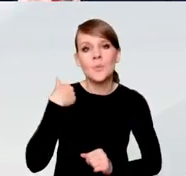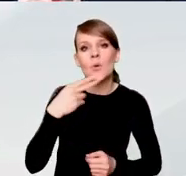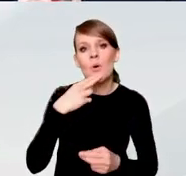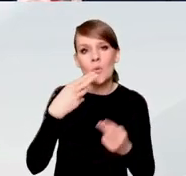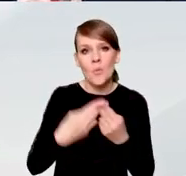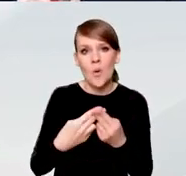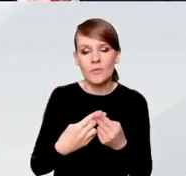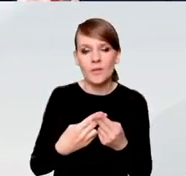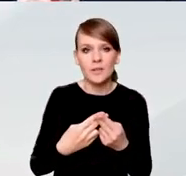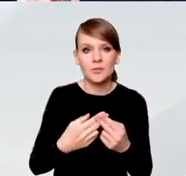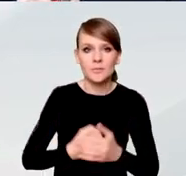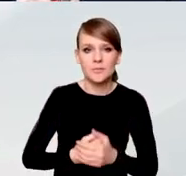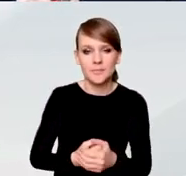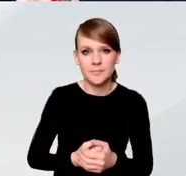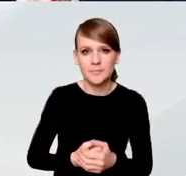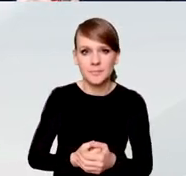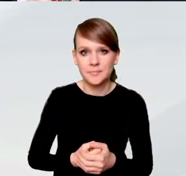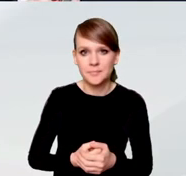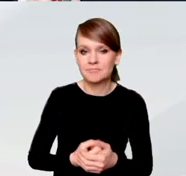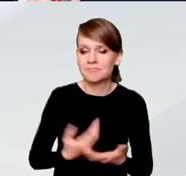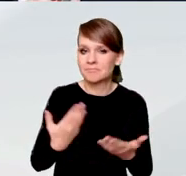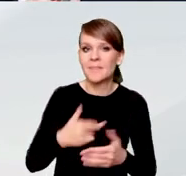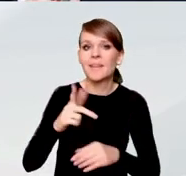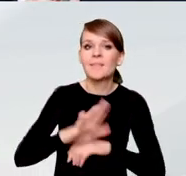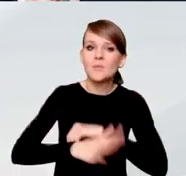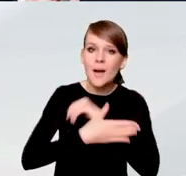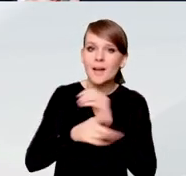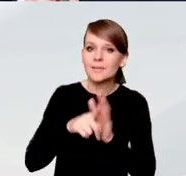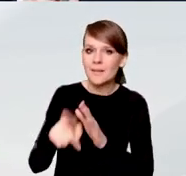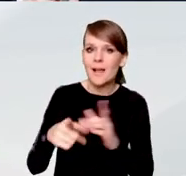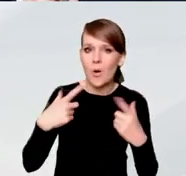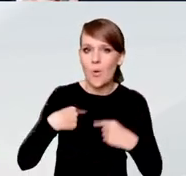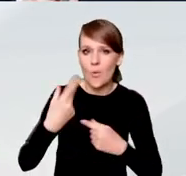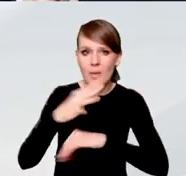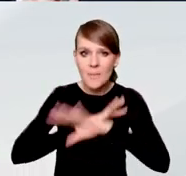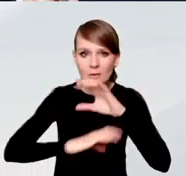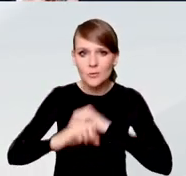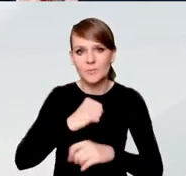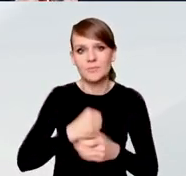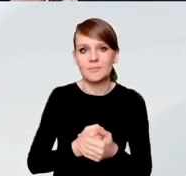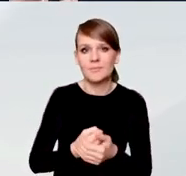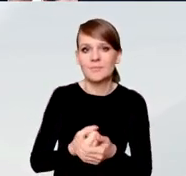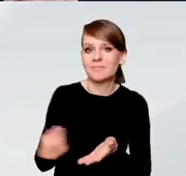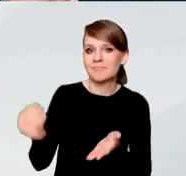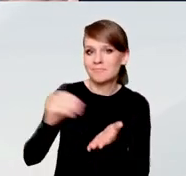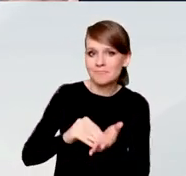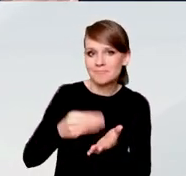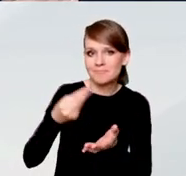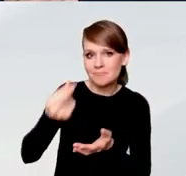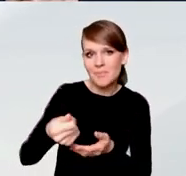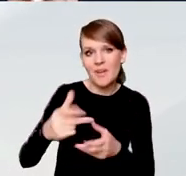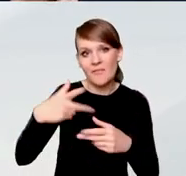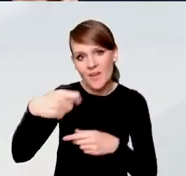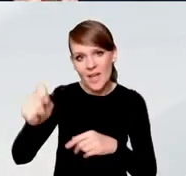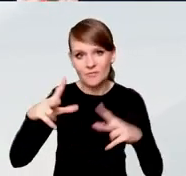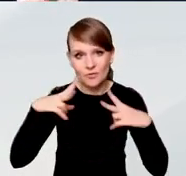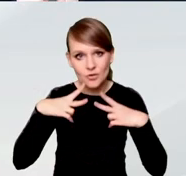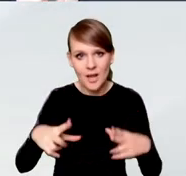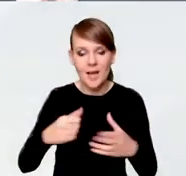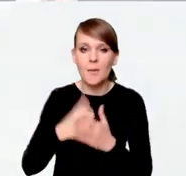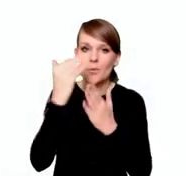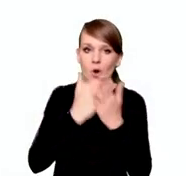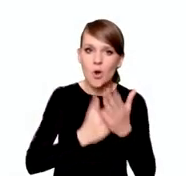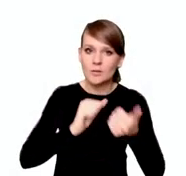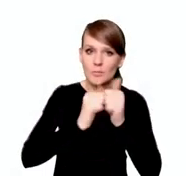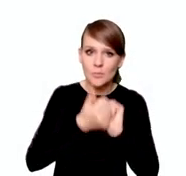takie działanie jak wsparcie dla osób z niepełnosprawnościami, dodatki do wczasów, programy sportowe, programy